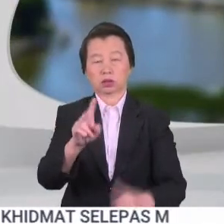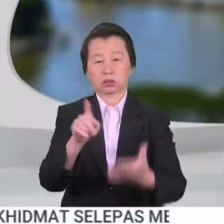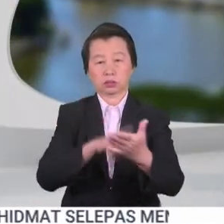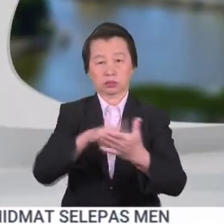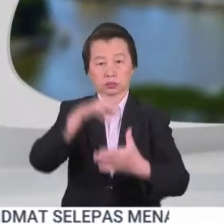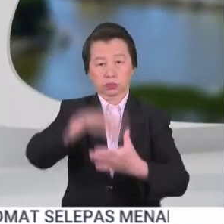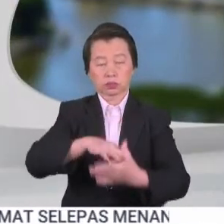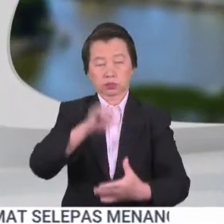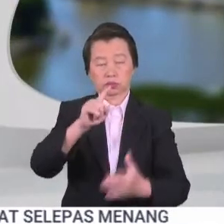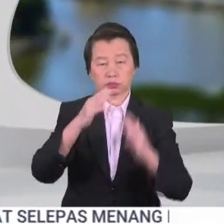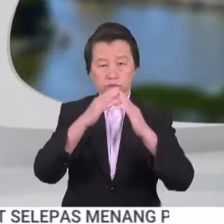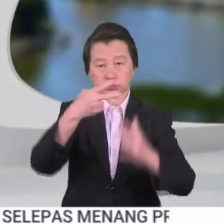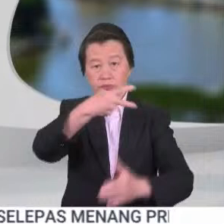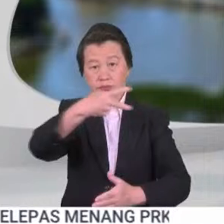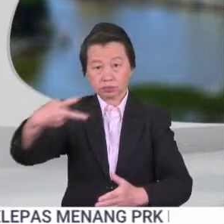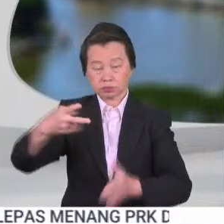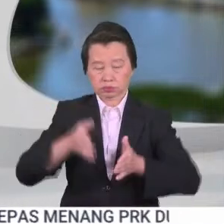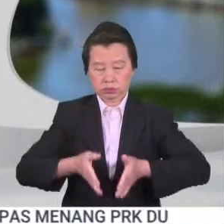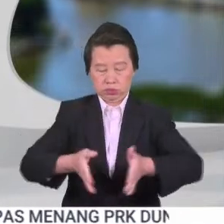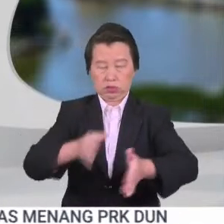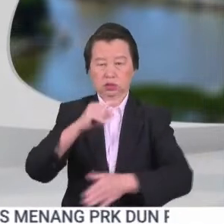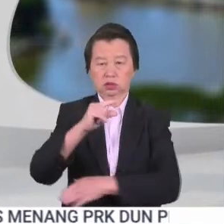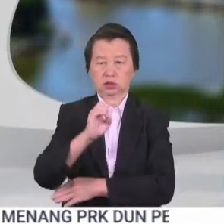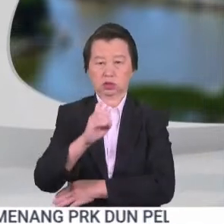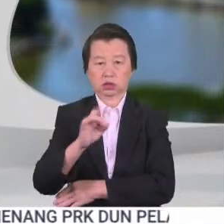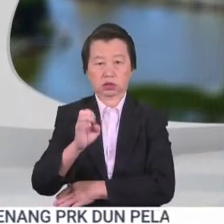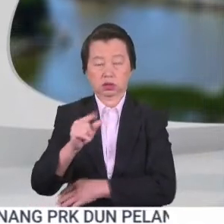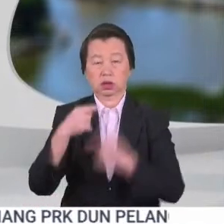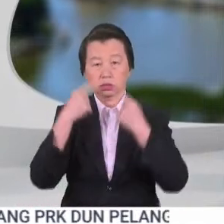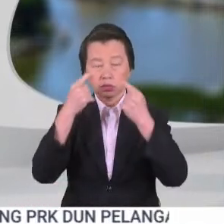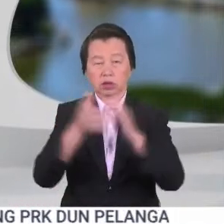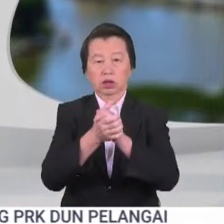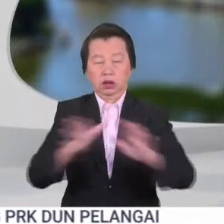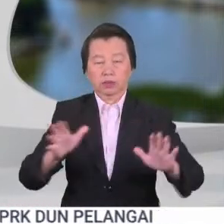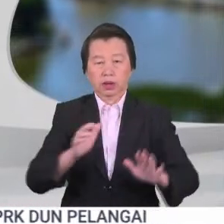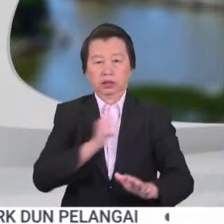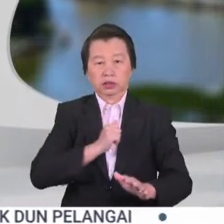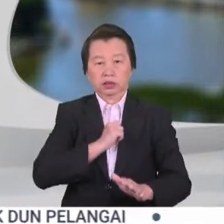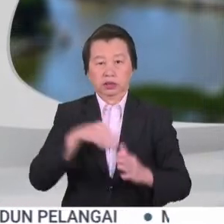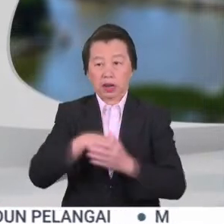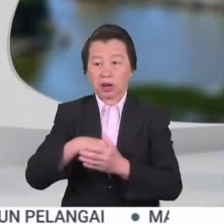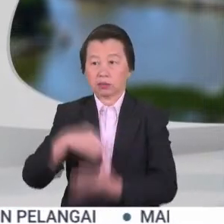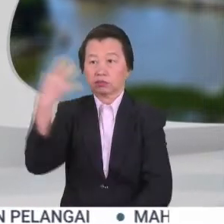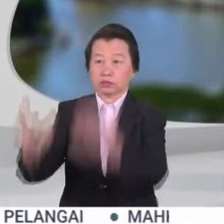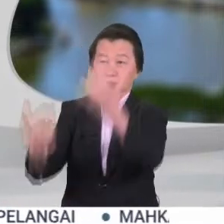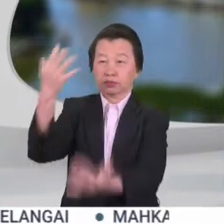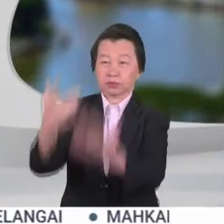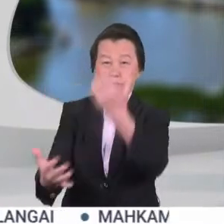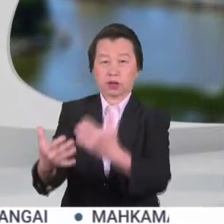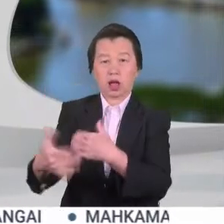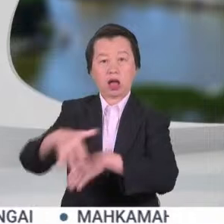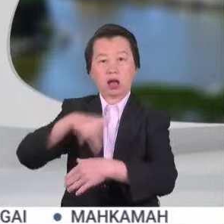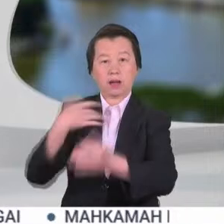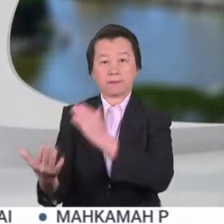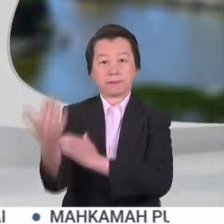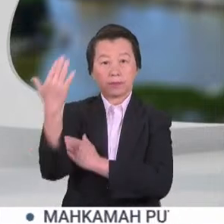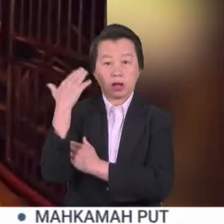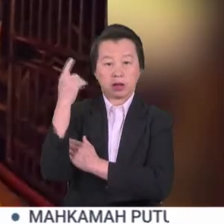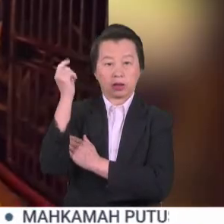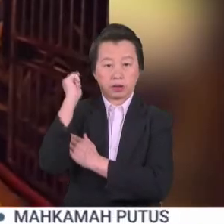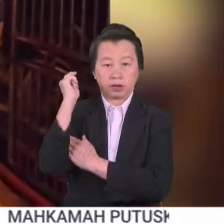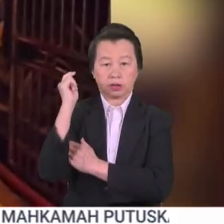rumah dua tingkat di kampung lebur Jalan Gedong di serian berjaya menyelamatkan diri dalam bakaran awal pagi